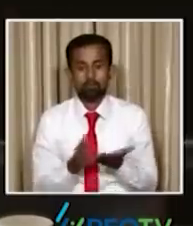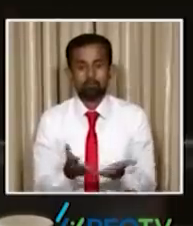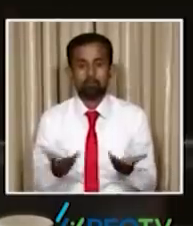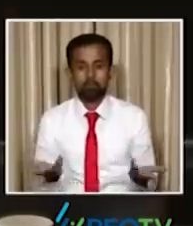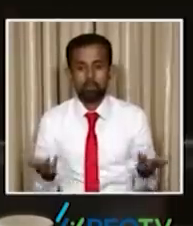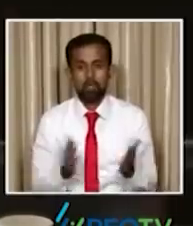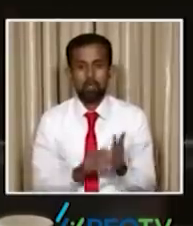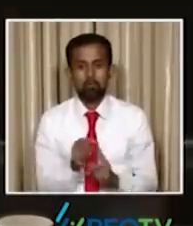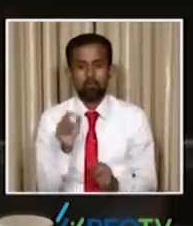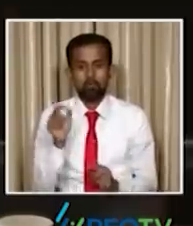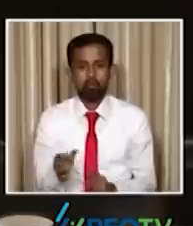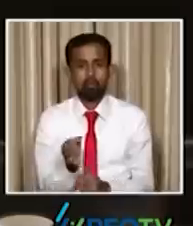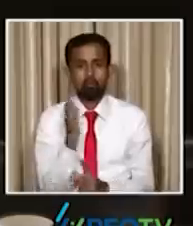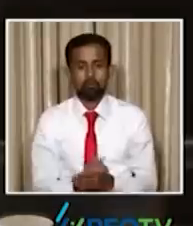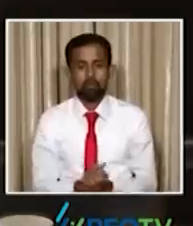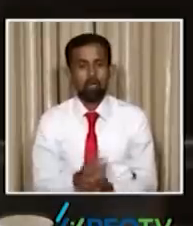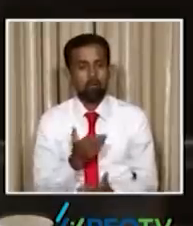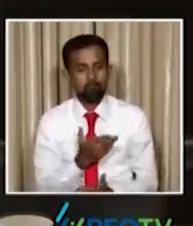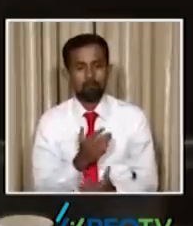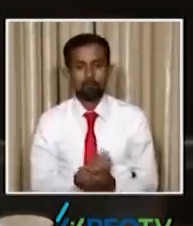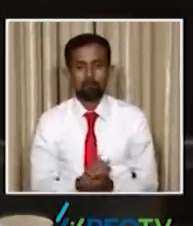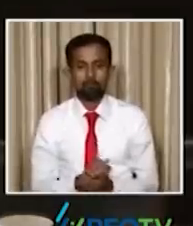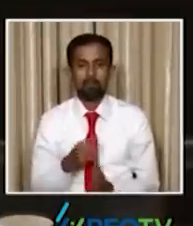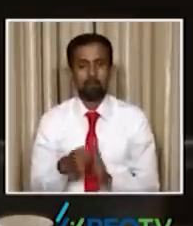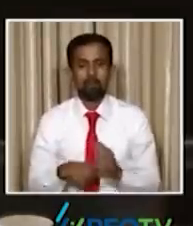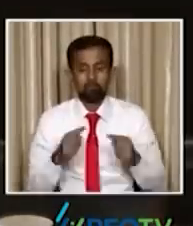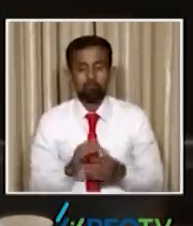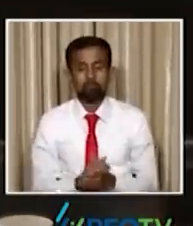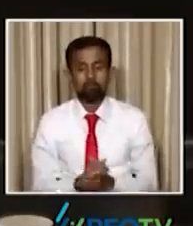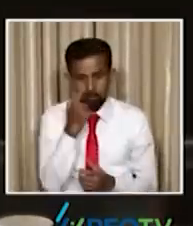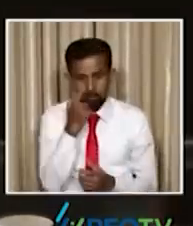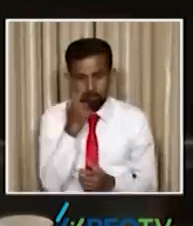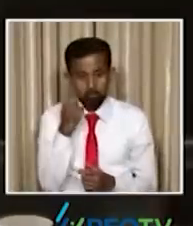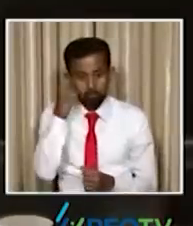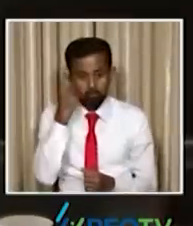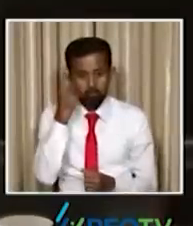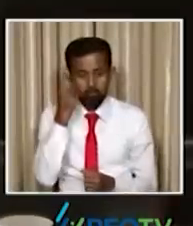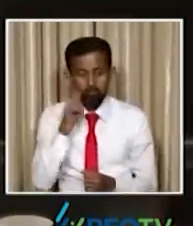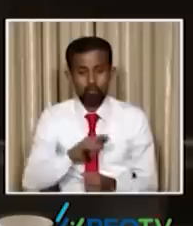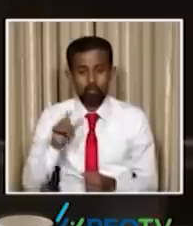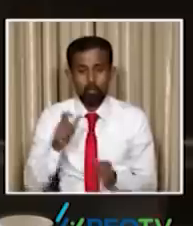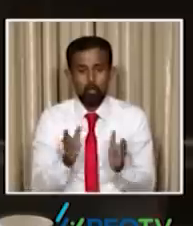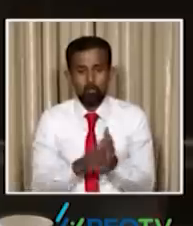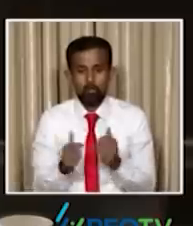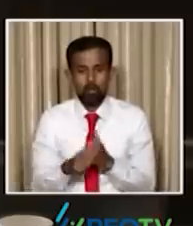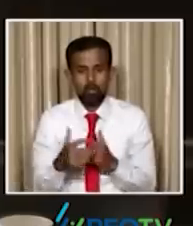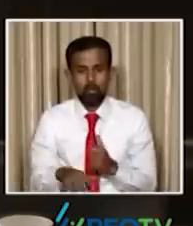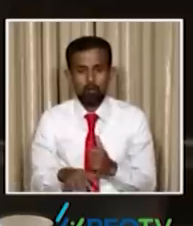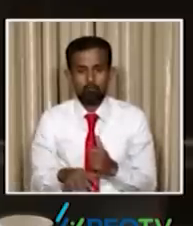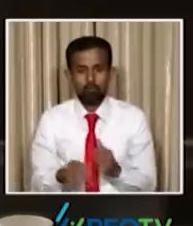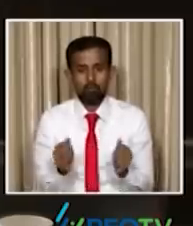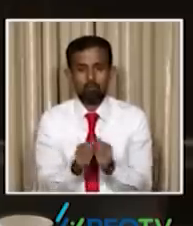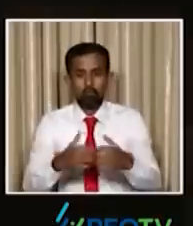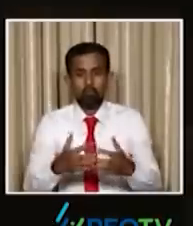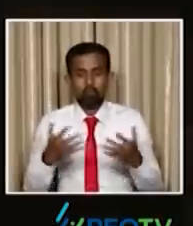බැරි ඇමතිවරු ජනාධිපතිවරු නිලධාරී ඉතින් කොහොමද රටේ අරුබුදේ විසඳන්නේ දැන් බුද්ධි ගලන කමිටු දාලා තියෙනවා අස්වැය ගියාට පස්සේ